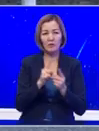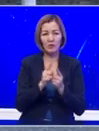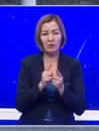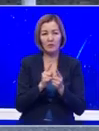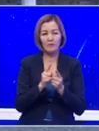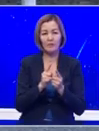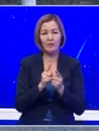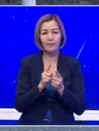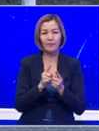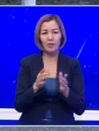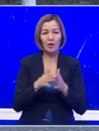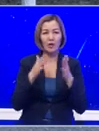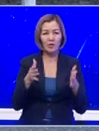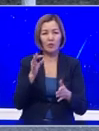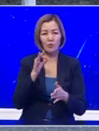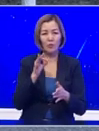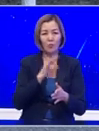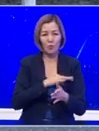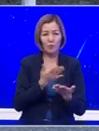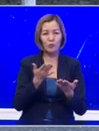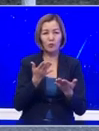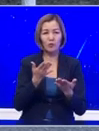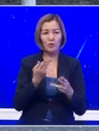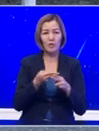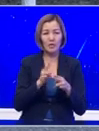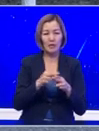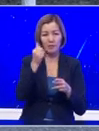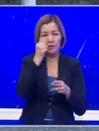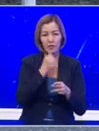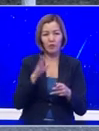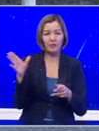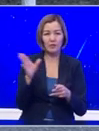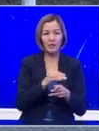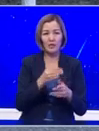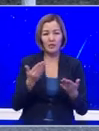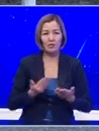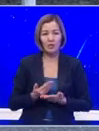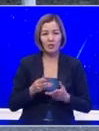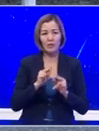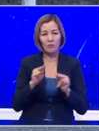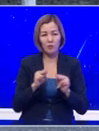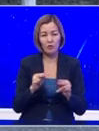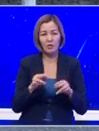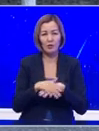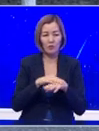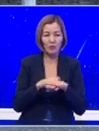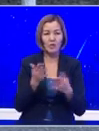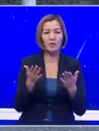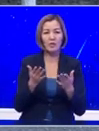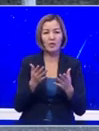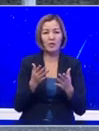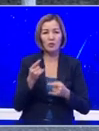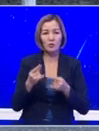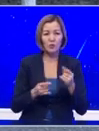сегодняшняя поездка даст огромную пользу для меня, поэтому я благодарю всех жителей данного региона,